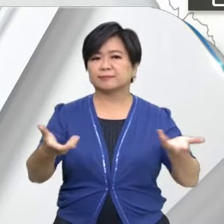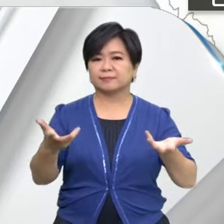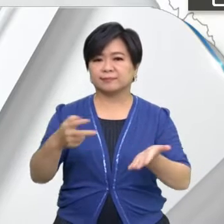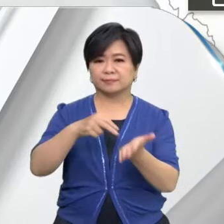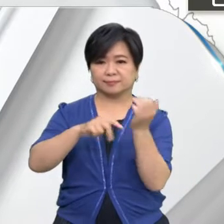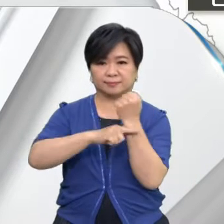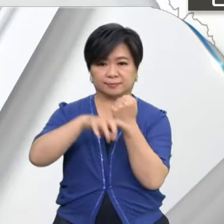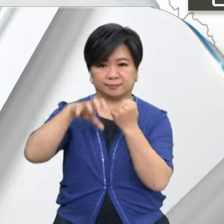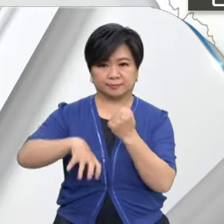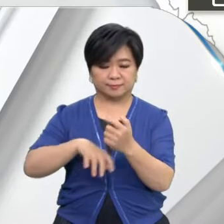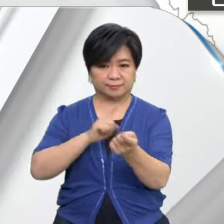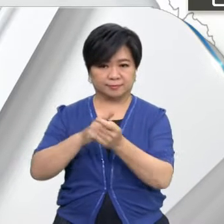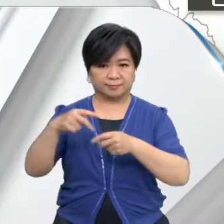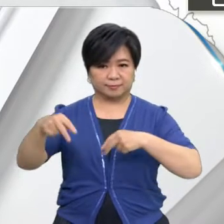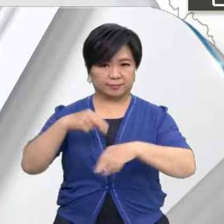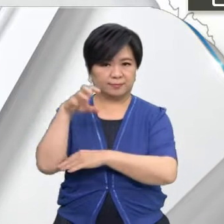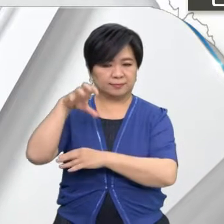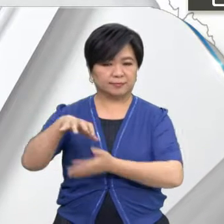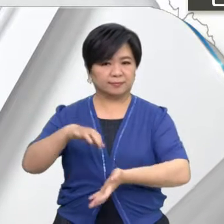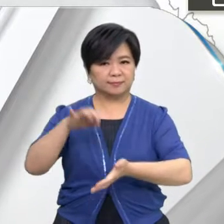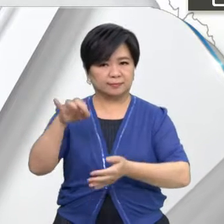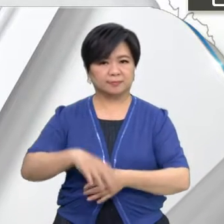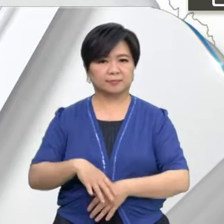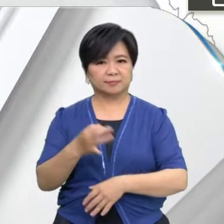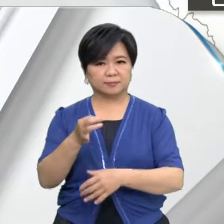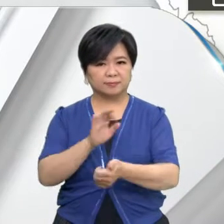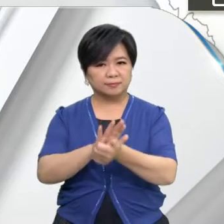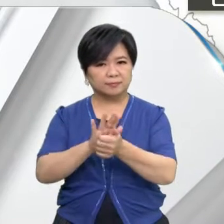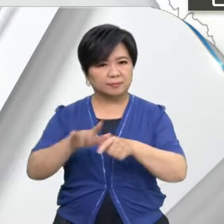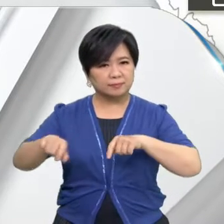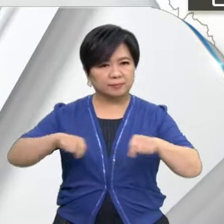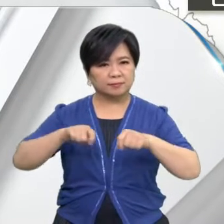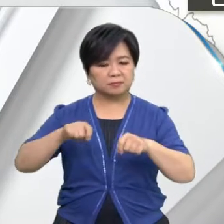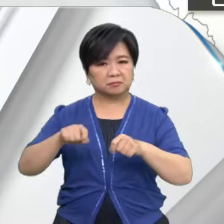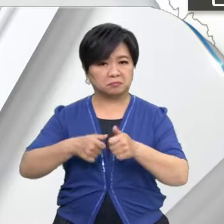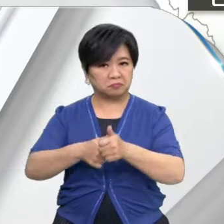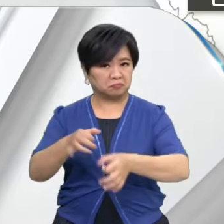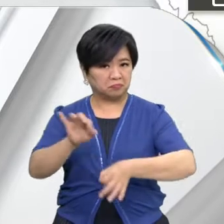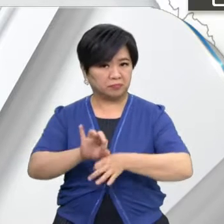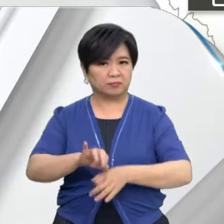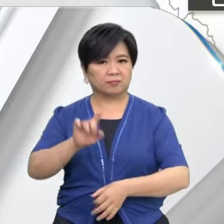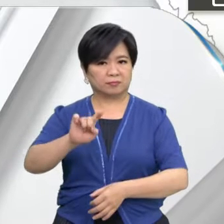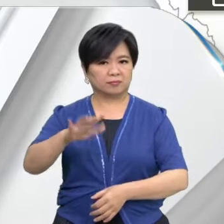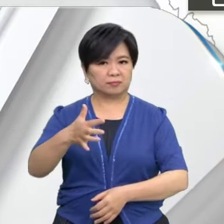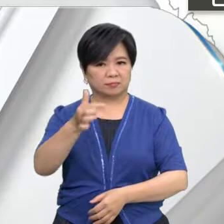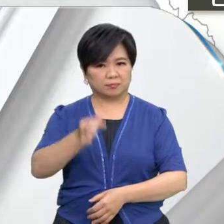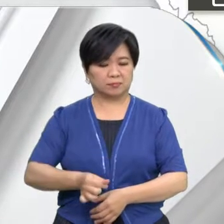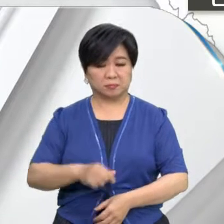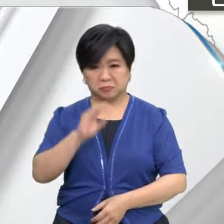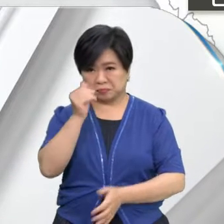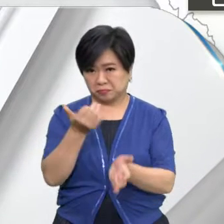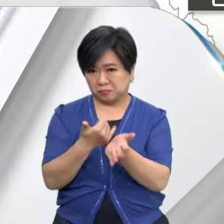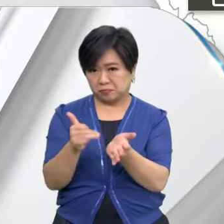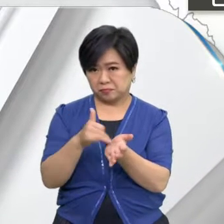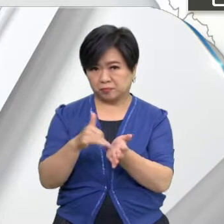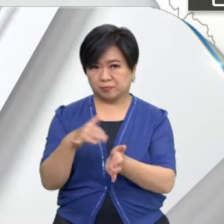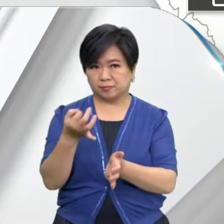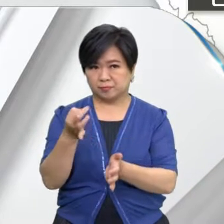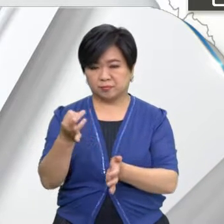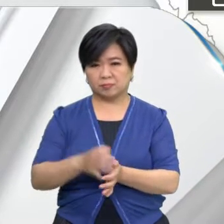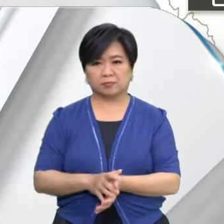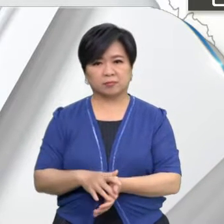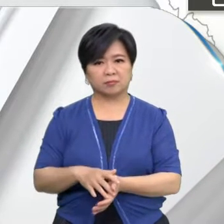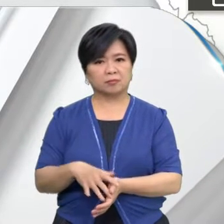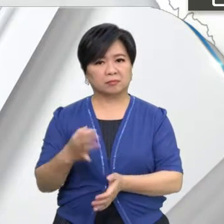基本法上针对行政院所提的纾困贴片条例规划而追加1500亿贴片预算，本总经